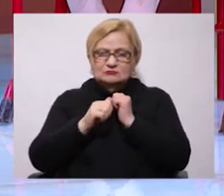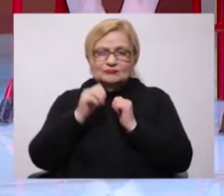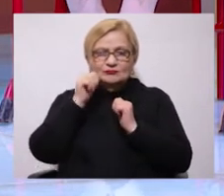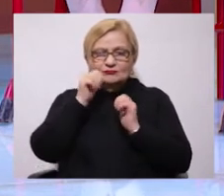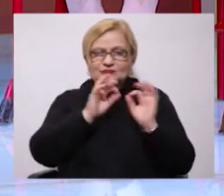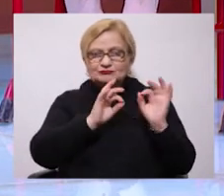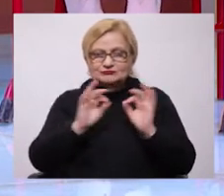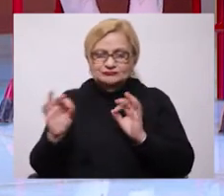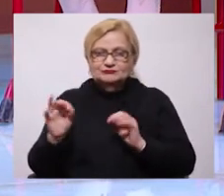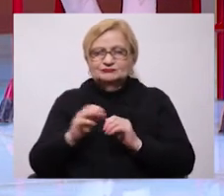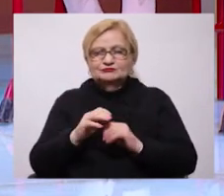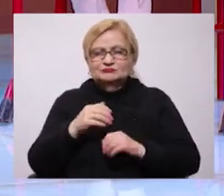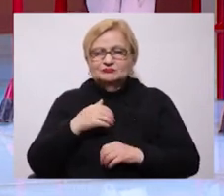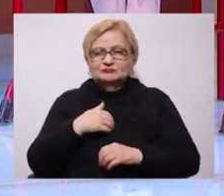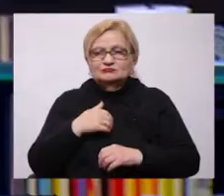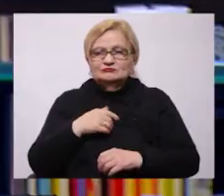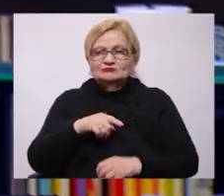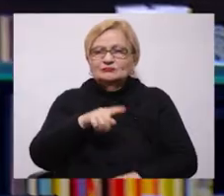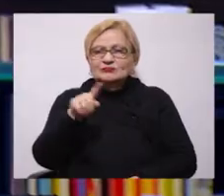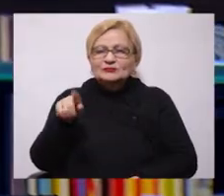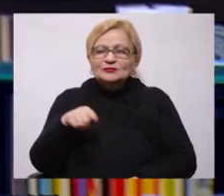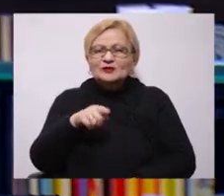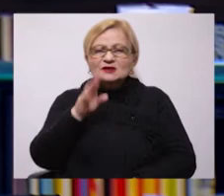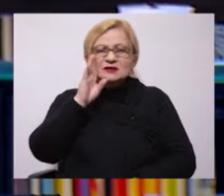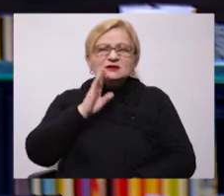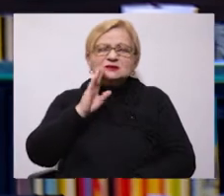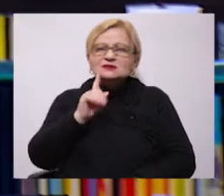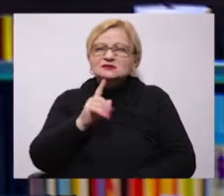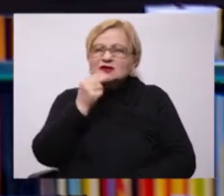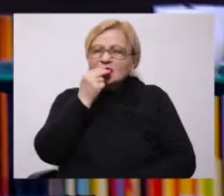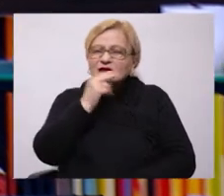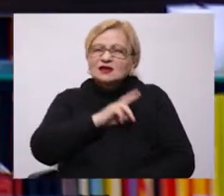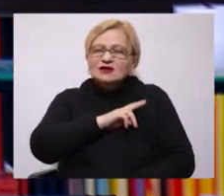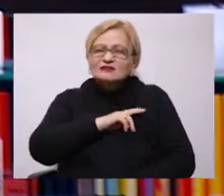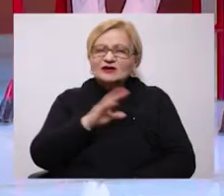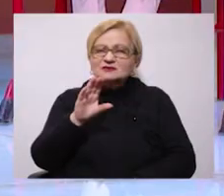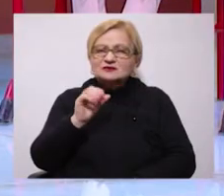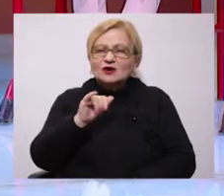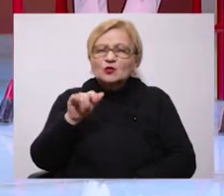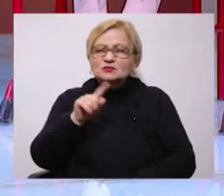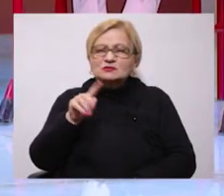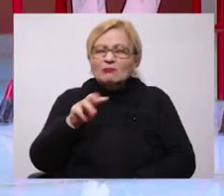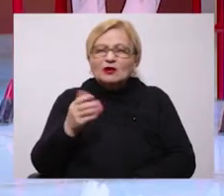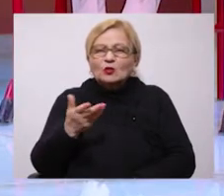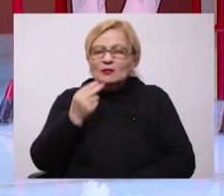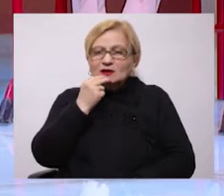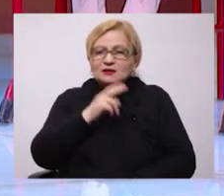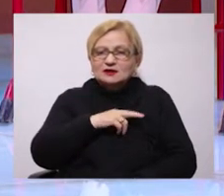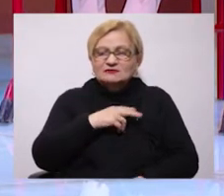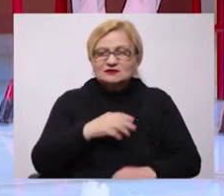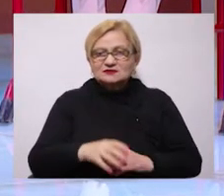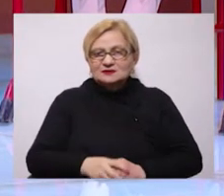სკოლაშიც და დილითაც. და აი თქვენი საყვარელი საუზმე ხომ არ გახსენდებათ? დილით ამ საუზმის ჭამა